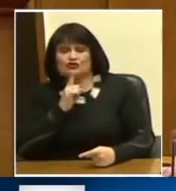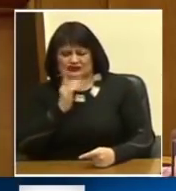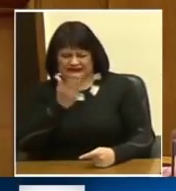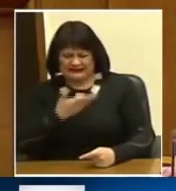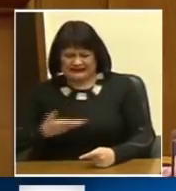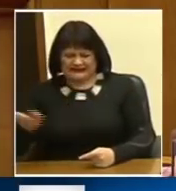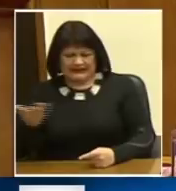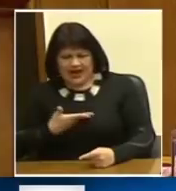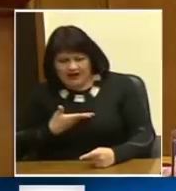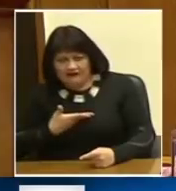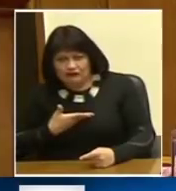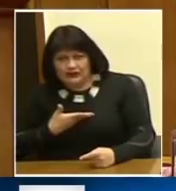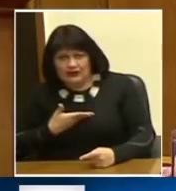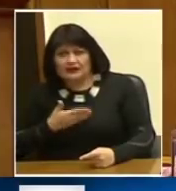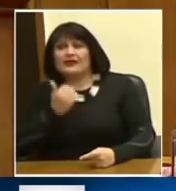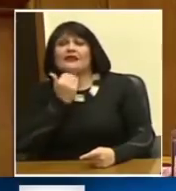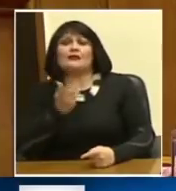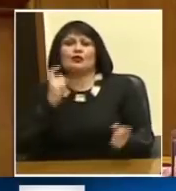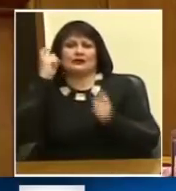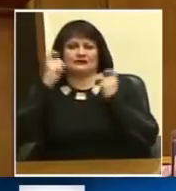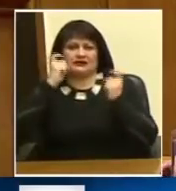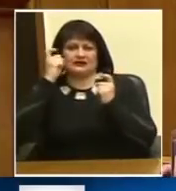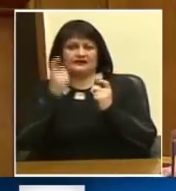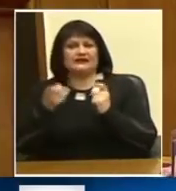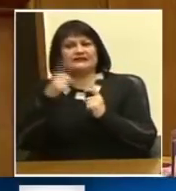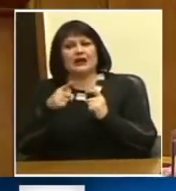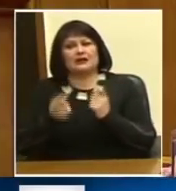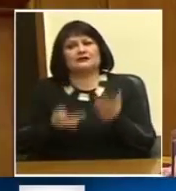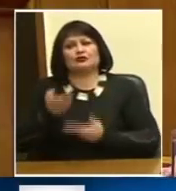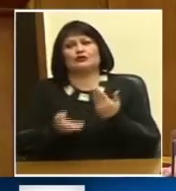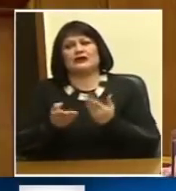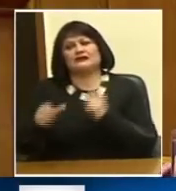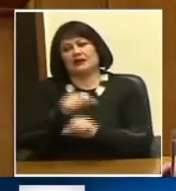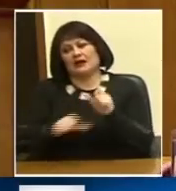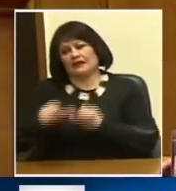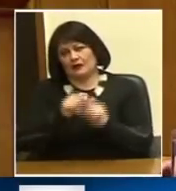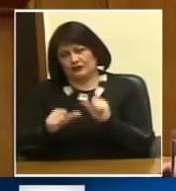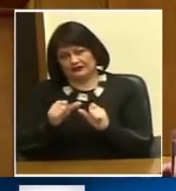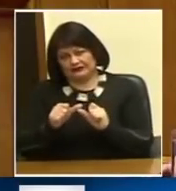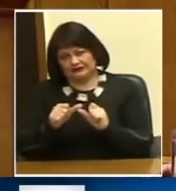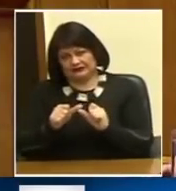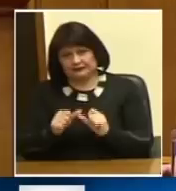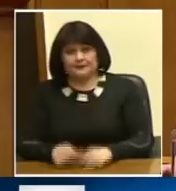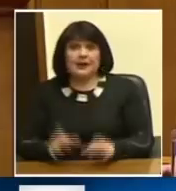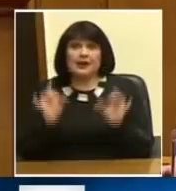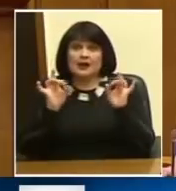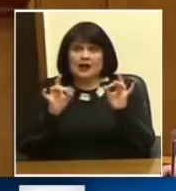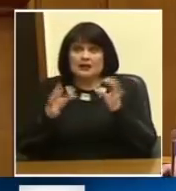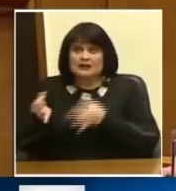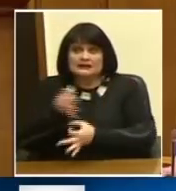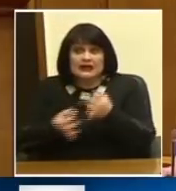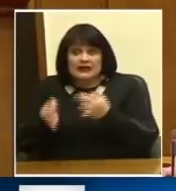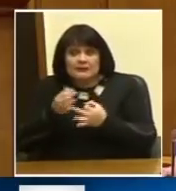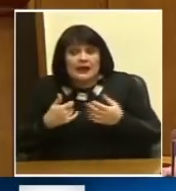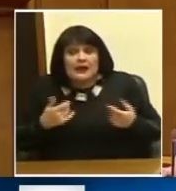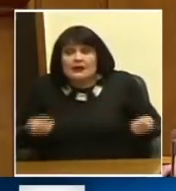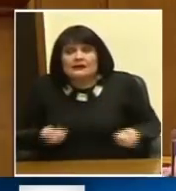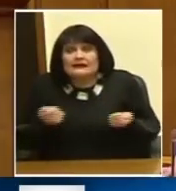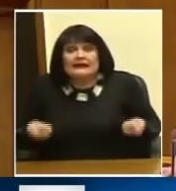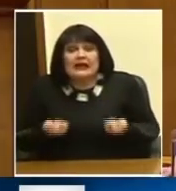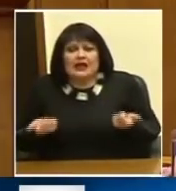να σκεφτείς προτάσεις αναθεώρησης. Και εδώ είναι το πρόβλημα. Κανείς δεν αναφέρθηκε στο τι έγινε